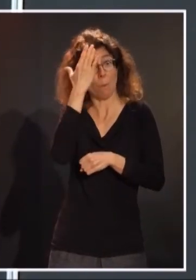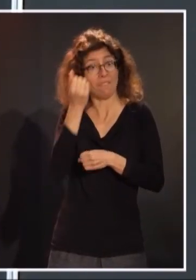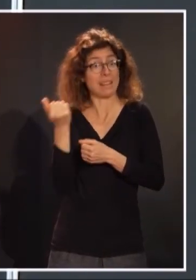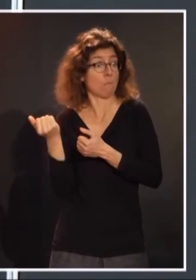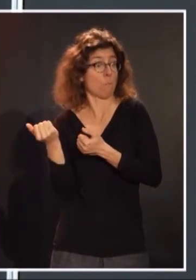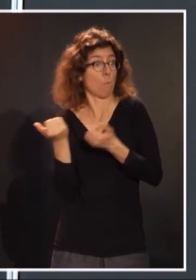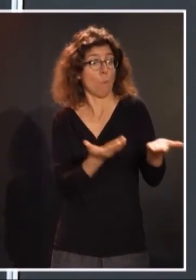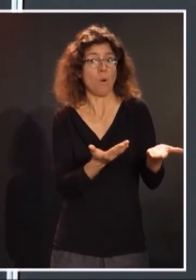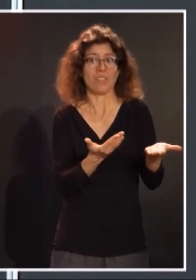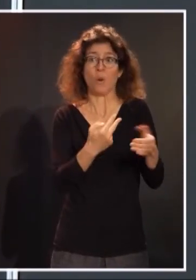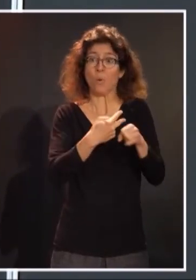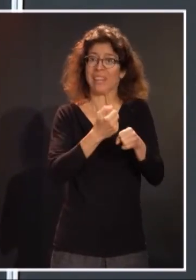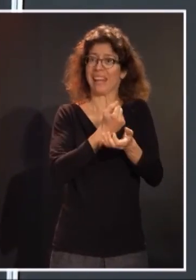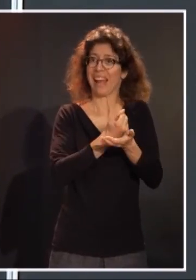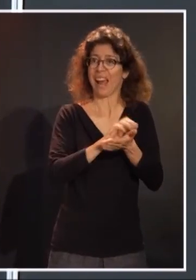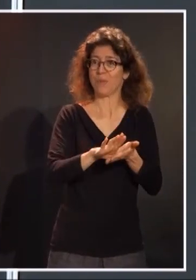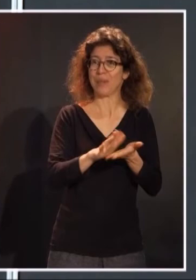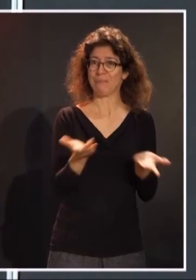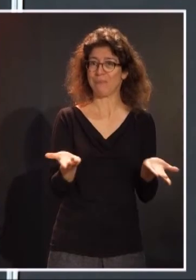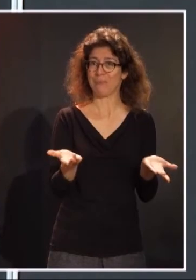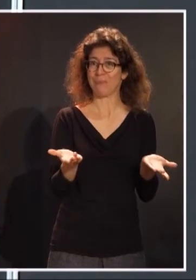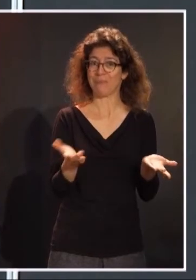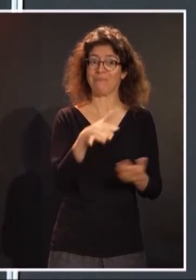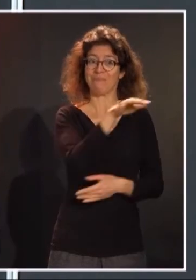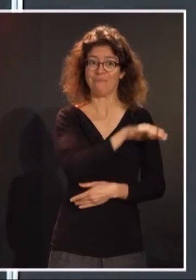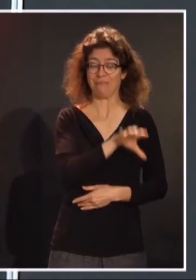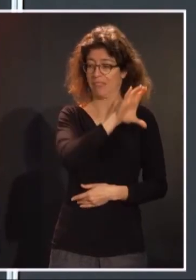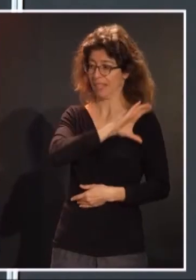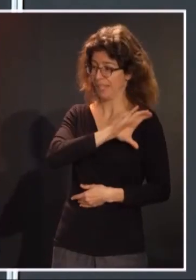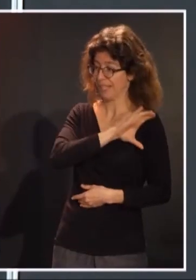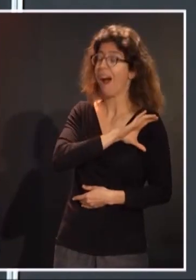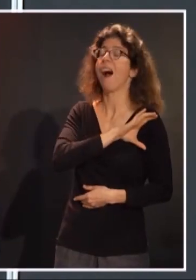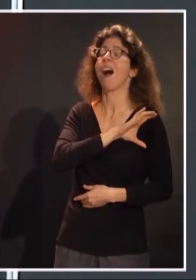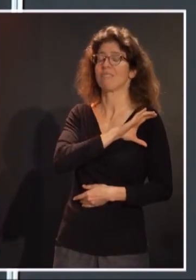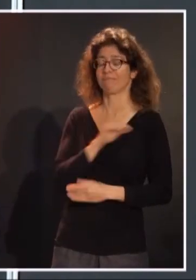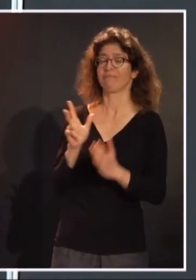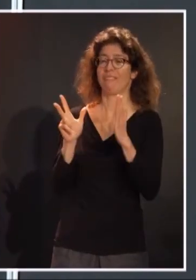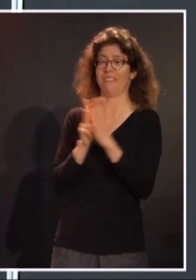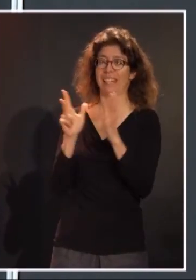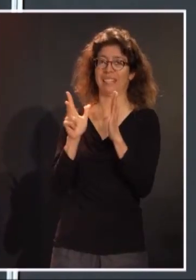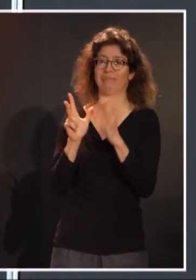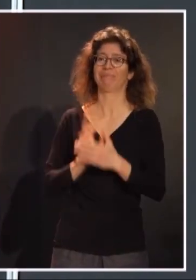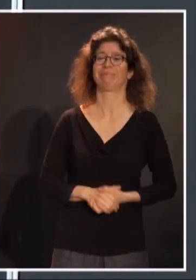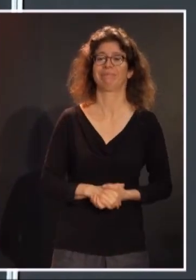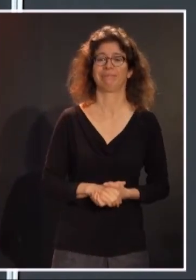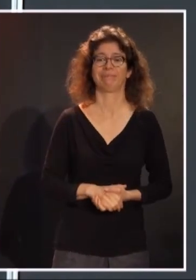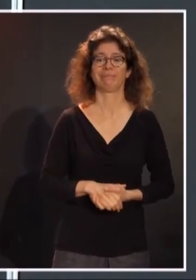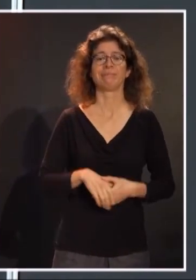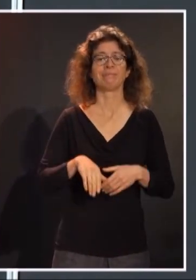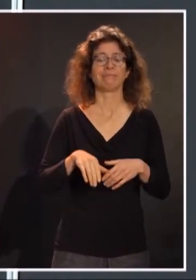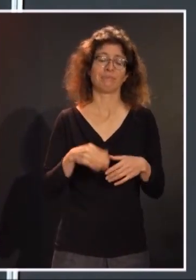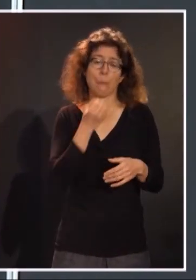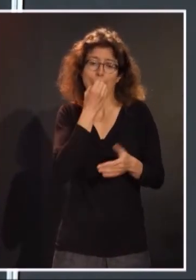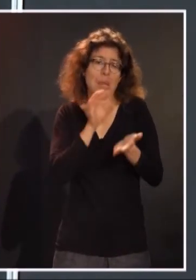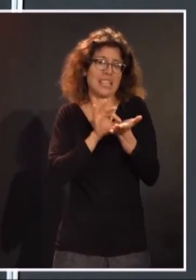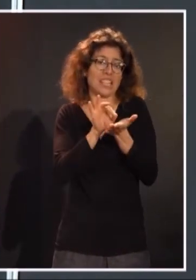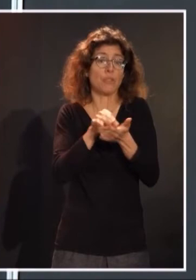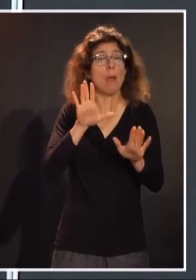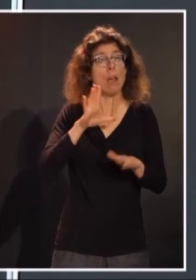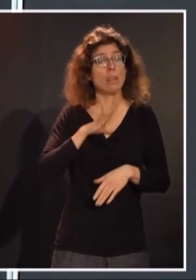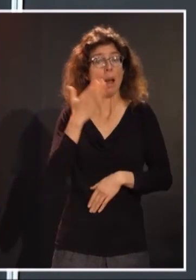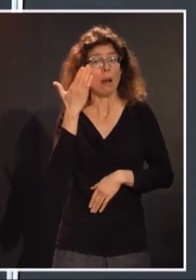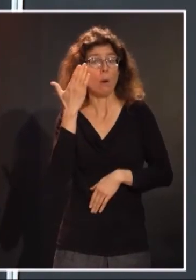gratuit, ce qui a permis aux professionnels de le tester et de le valider. Mais on a